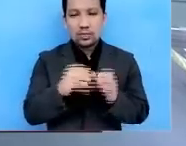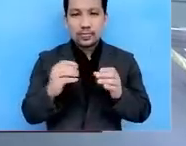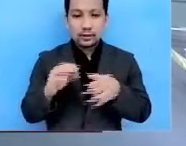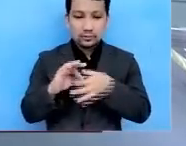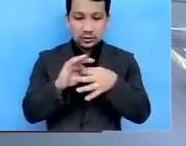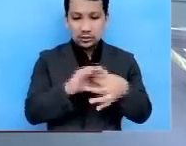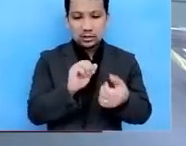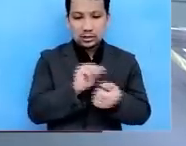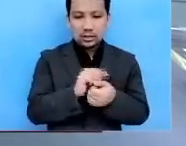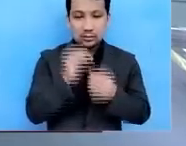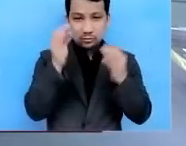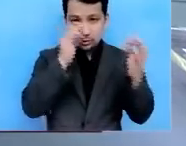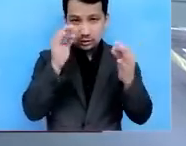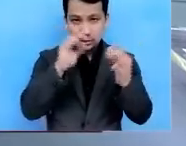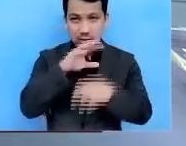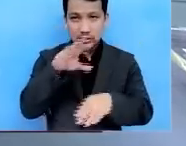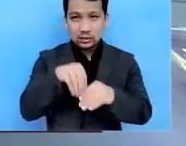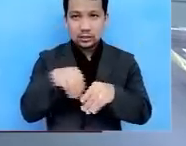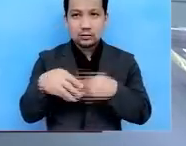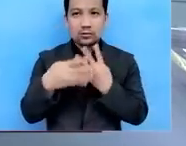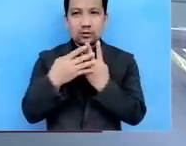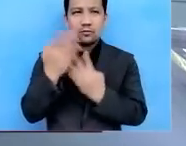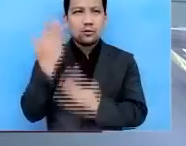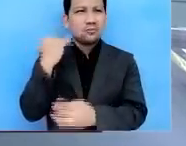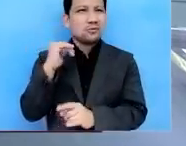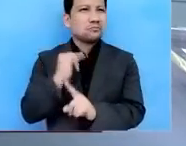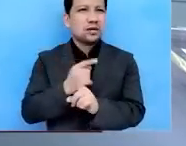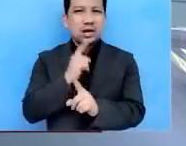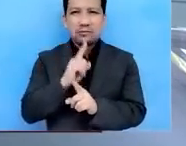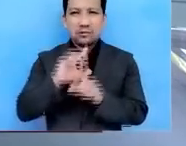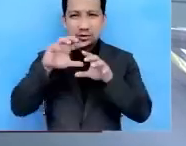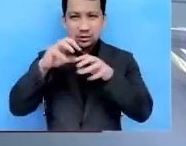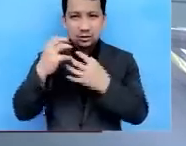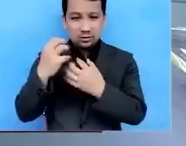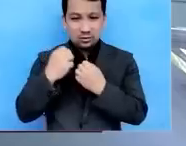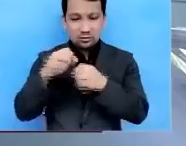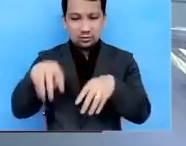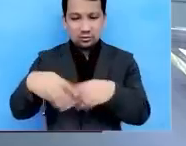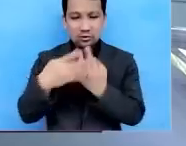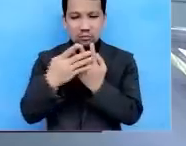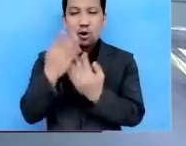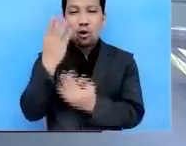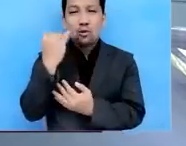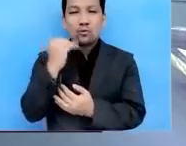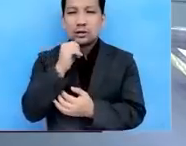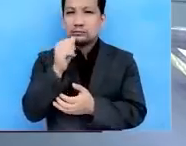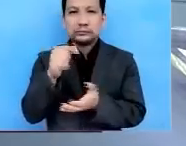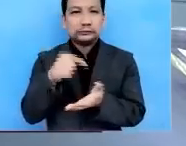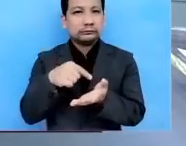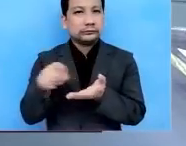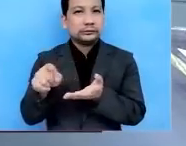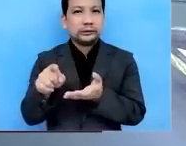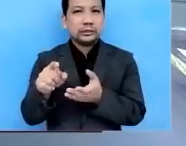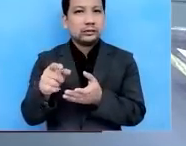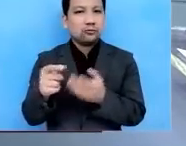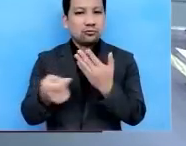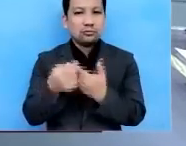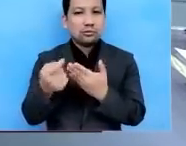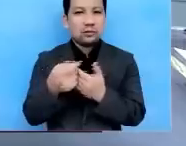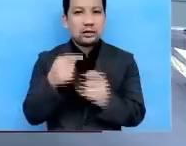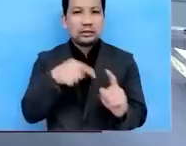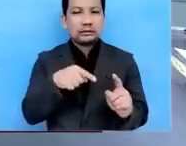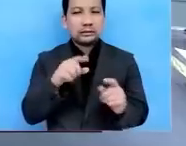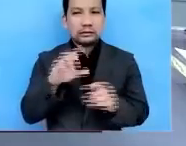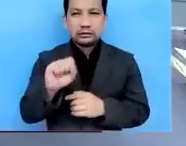drug trade nga sa Bilibid. Noong buwan din na yun, nakulong na si Dilima dahil non-bailable po ang kanyang offense. Ano